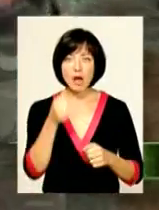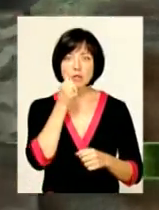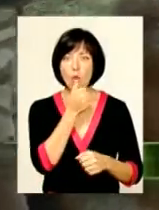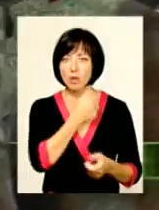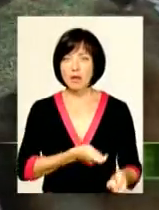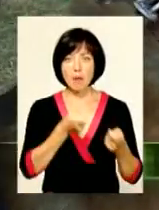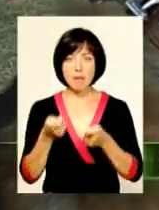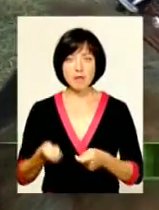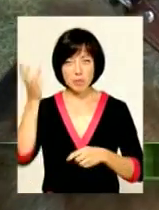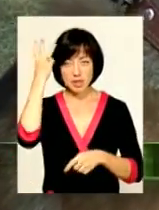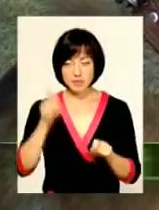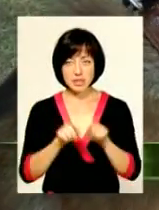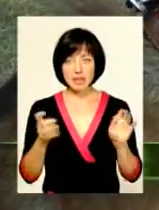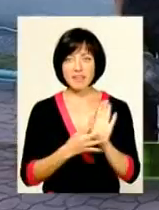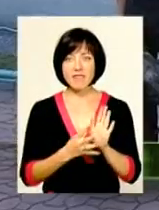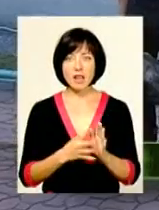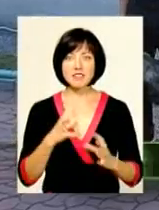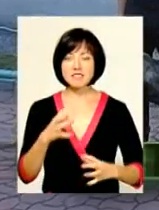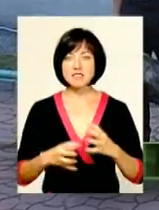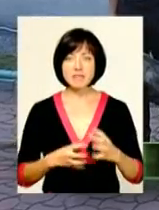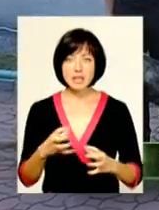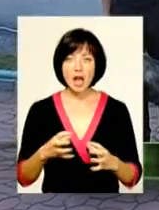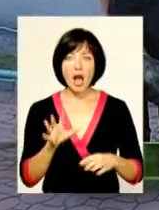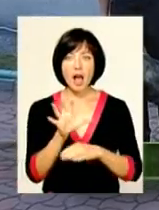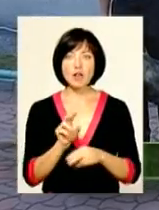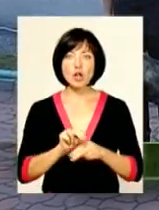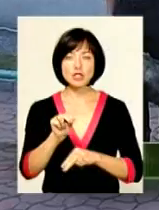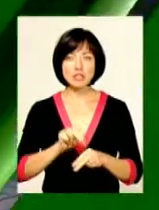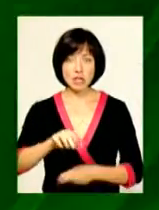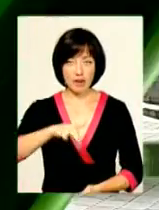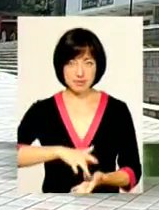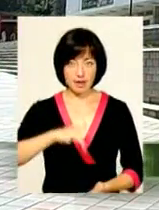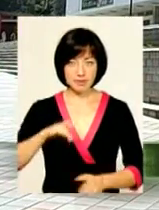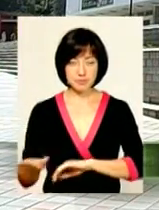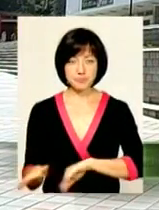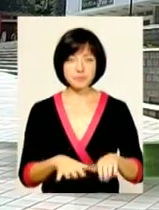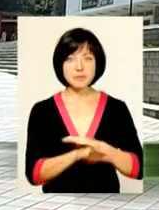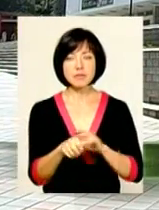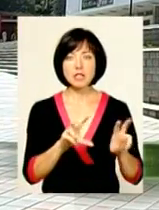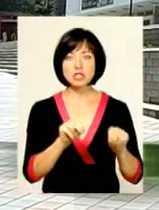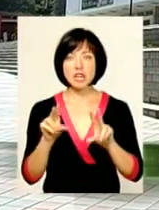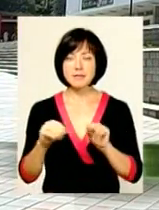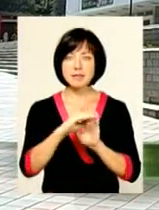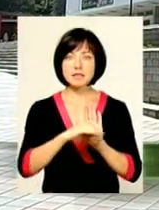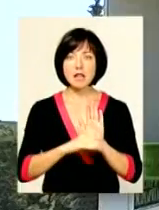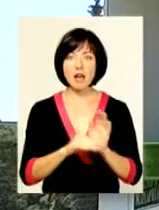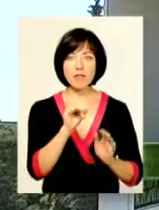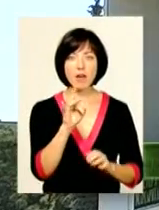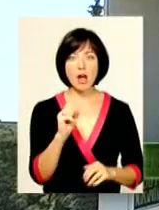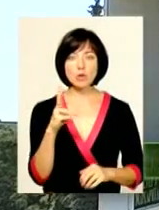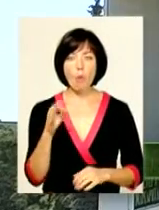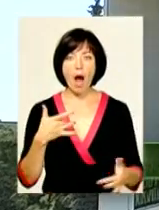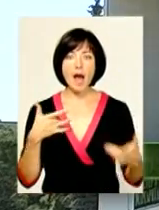у Хмельницькому відкрито 9-й у світі кінологічний навчальний центр. Украдене щастя за сценарієм Франка.